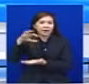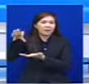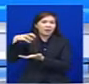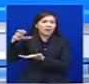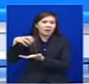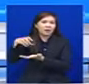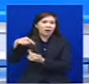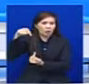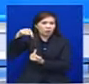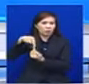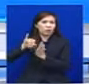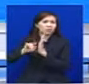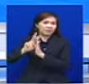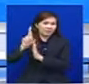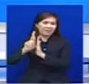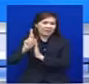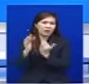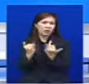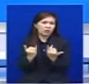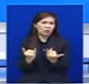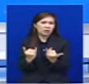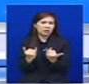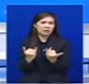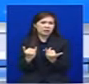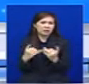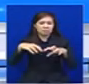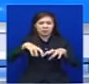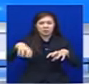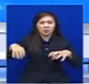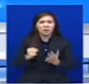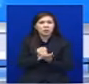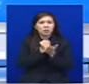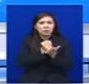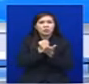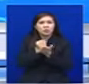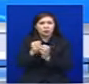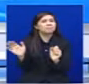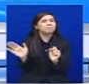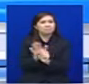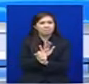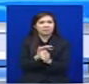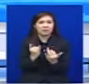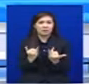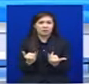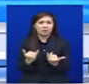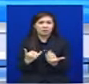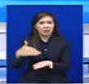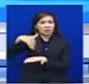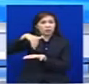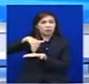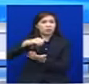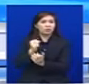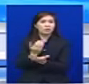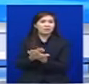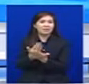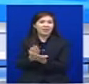ที่อยู่ในพื้นที่จังหวัดเชียงรายนะครับซึ่งล่าสุดขณะนี้หน่วยงานต่างๆได้ให้ความช่วยเหลือกันอย่างเต็มที่นะครับซึ่งมีการตั้งศูนย์รับบริจา